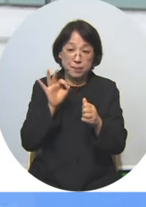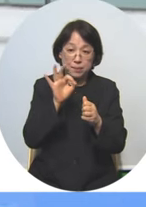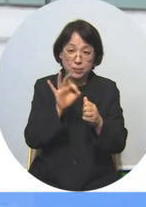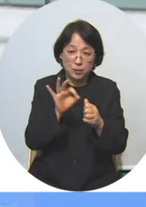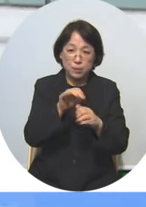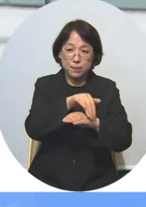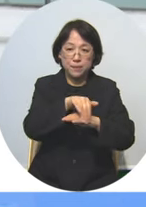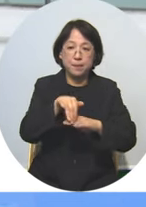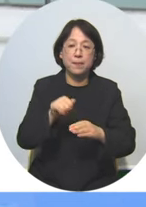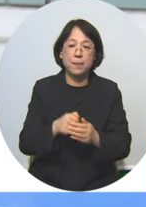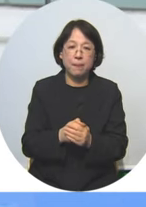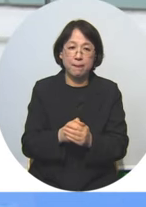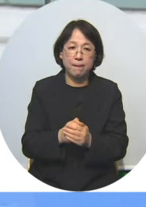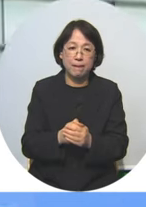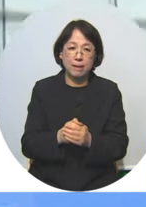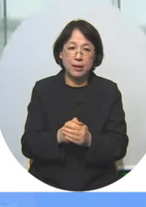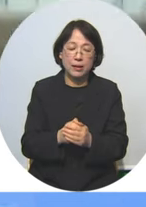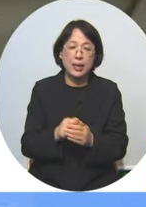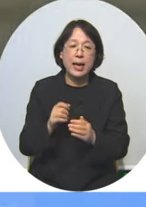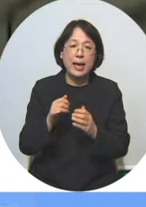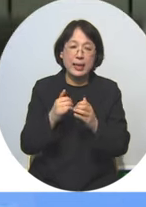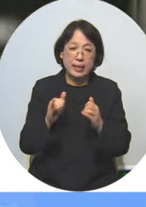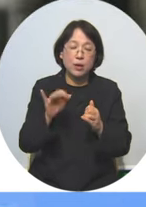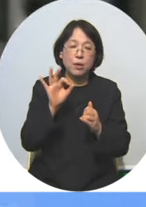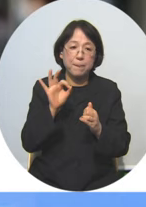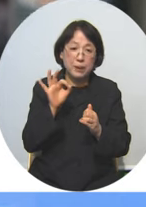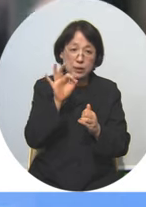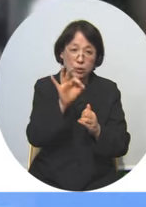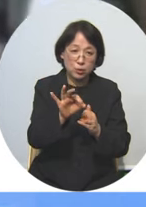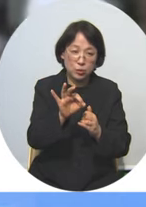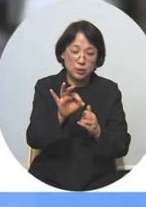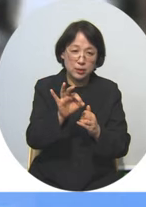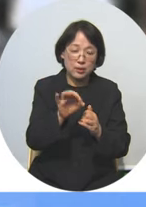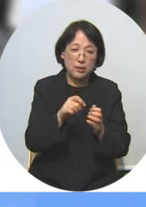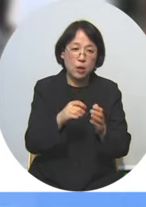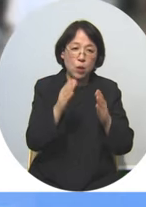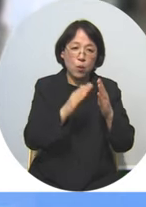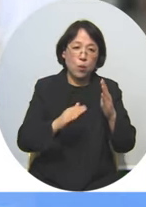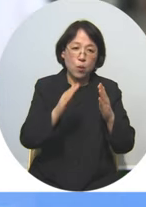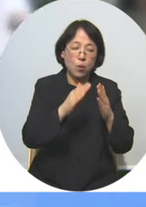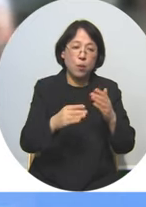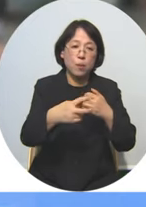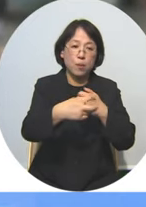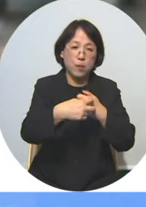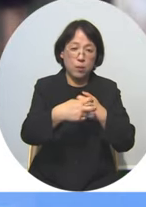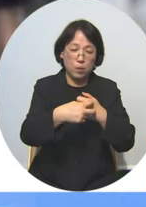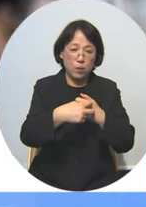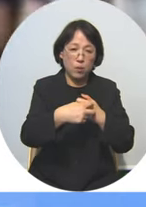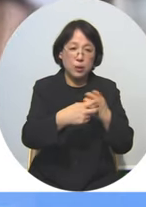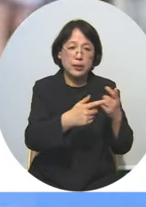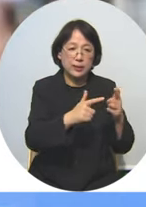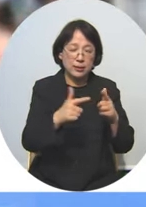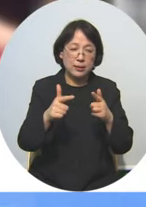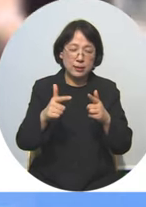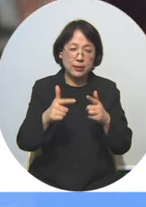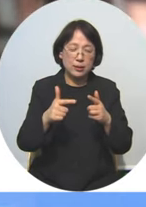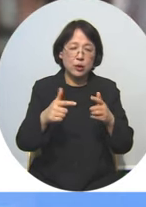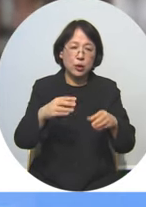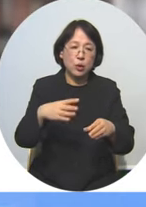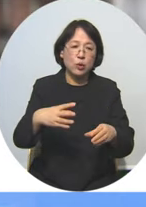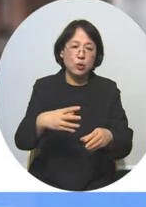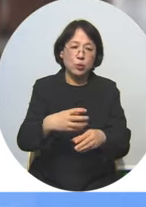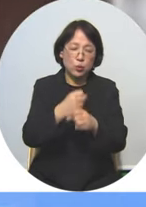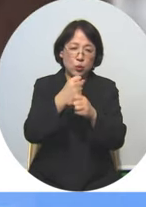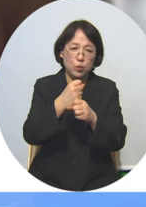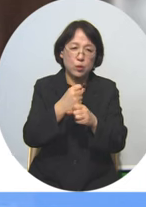결정했습니다. 인건비 지원 대상은 상급종합병원과 공공의료기관 총 75개 의료기관이 신규 채용한